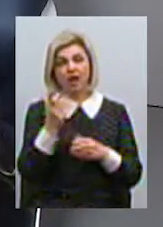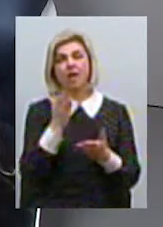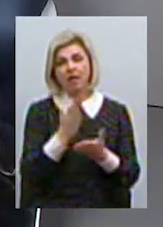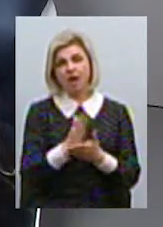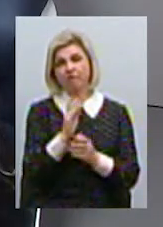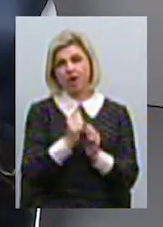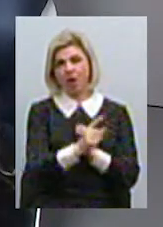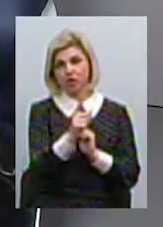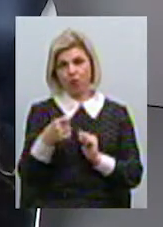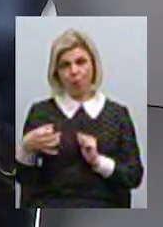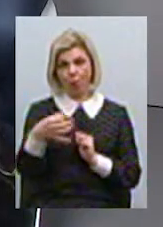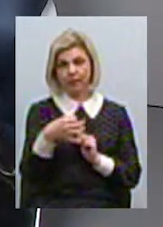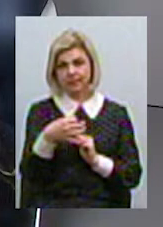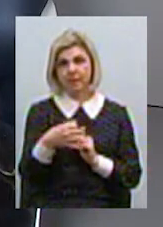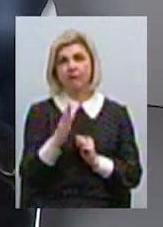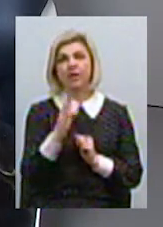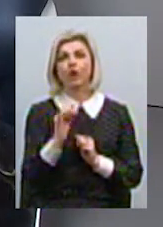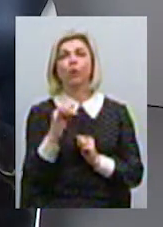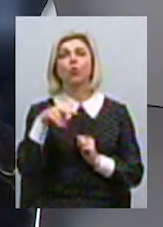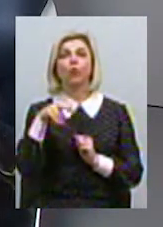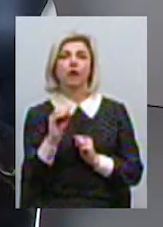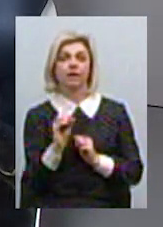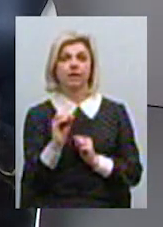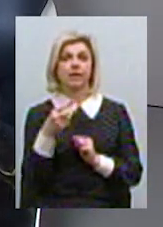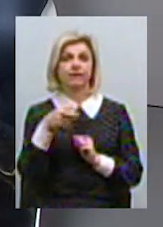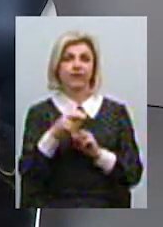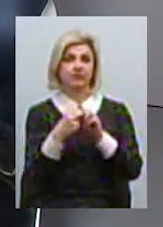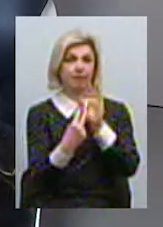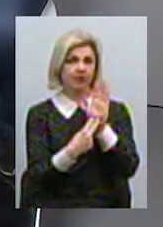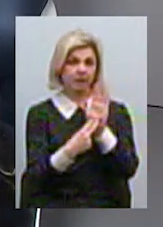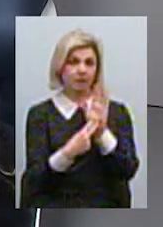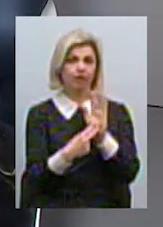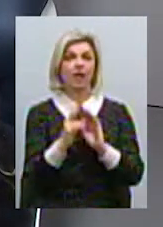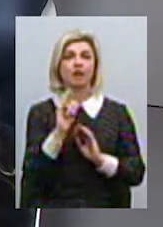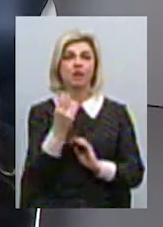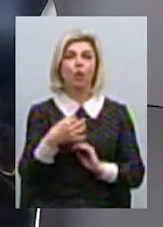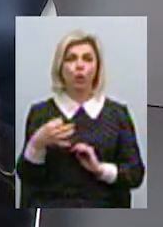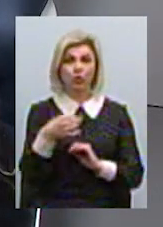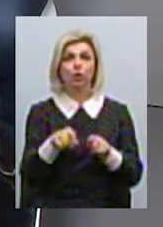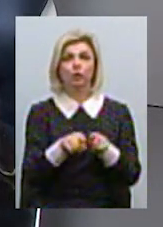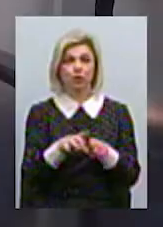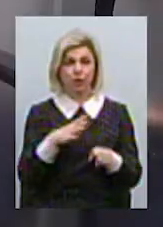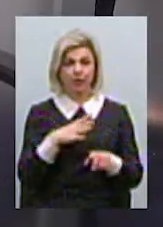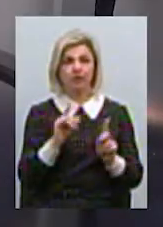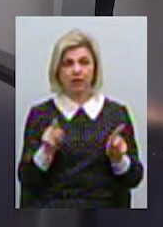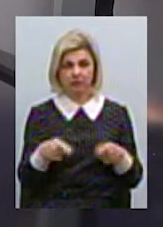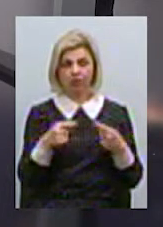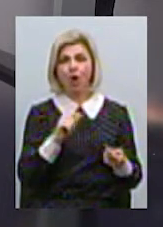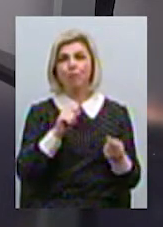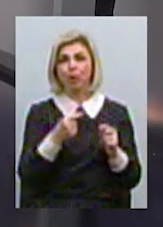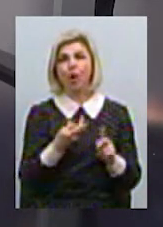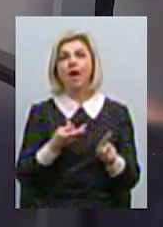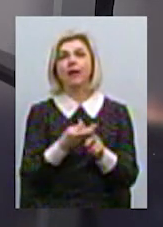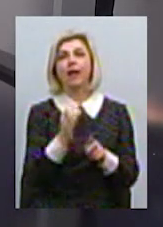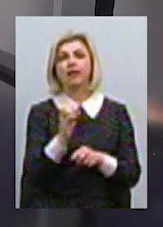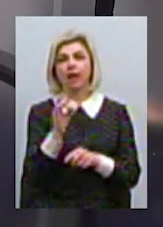області. В липні 2017-го на Миколаївщині також була створена антирейдерська комісія,